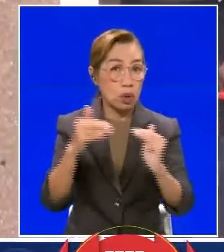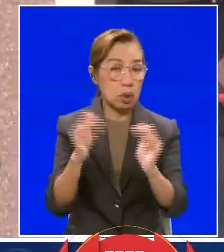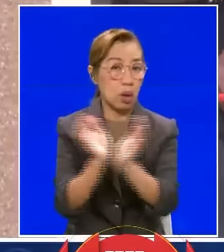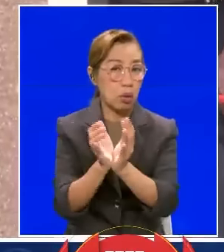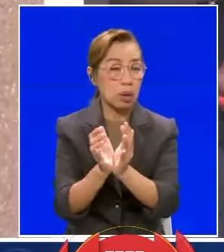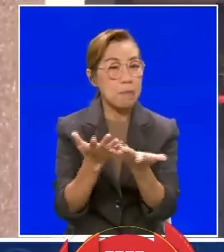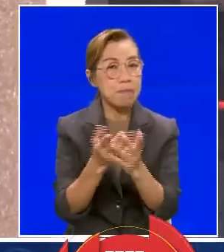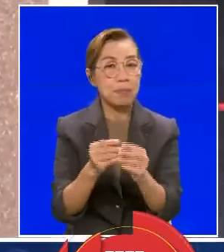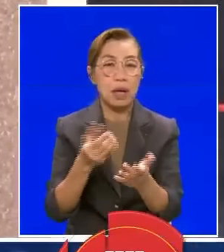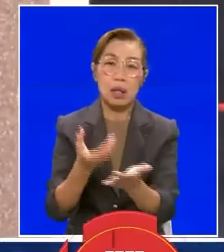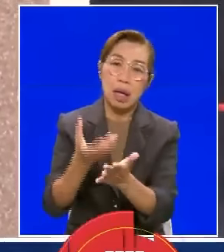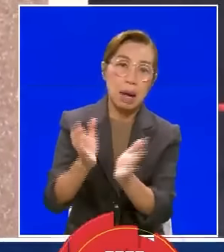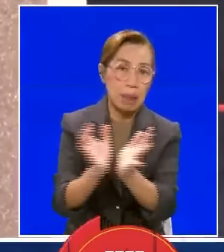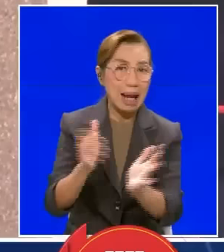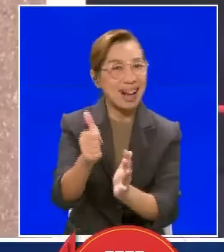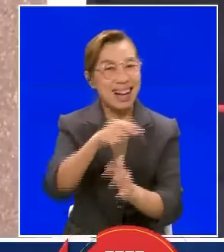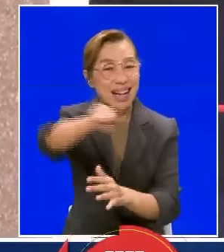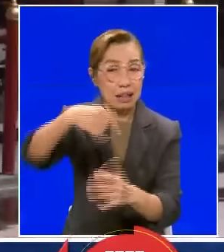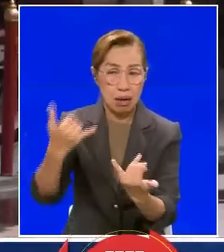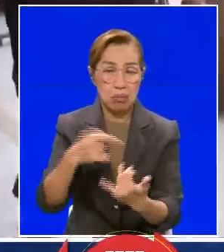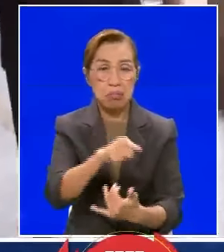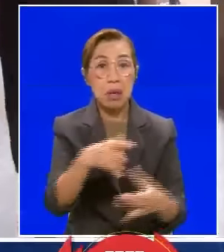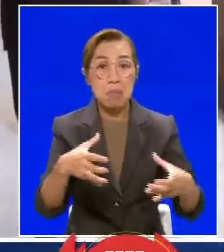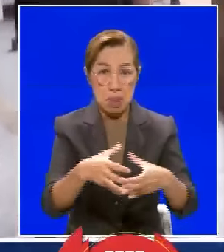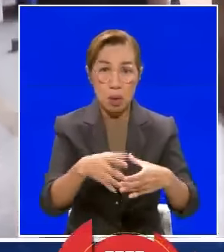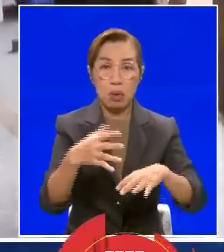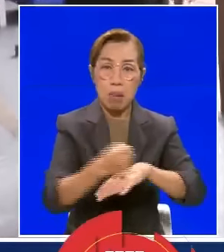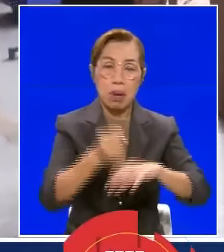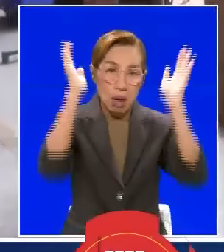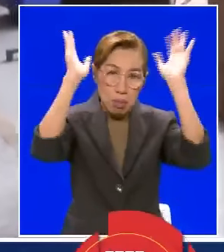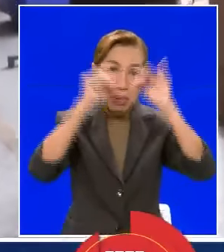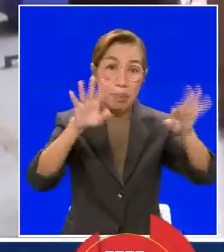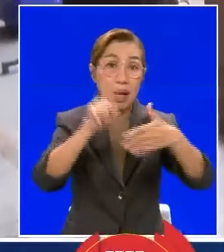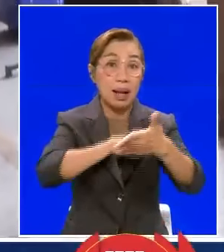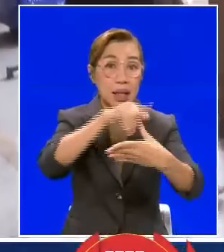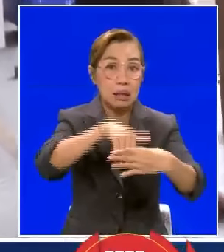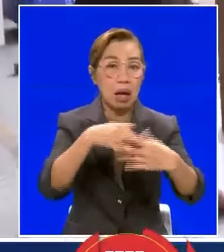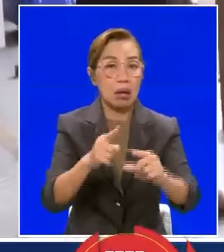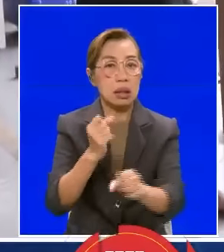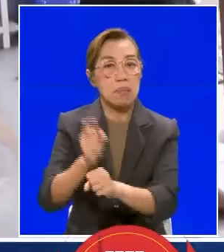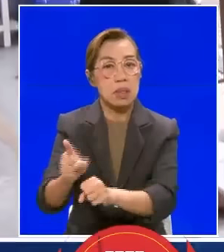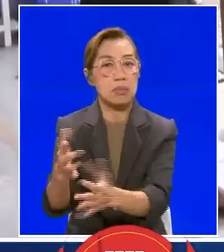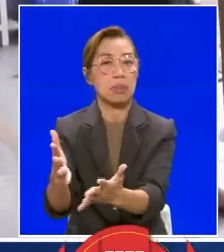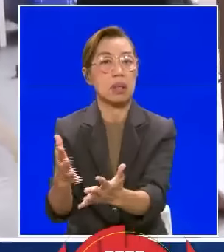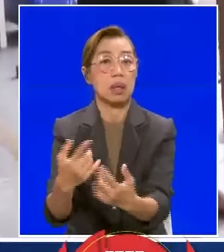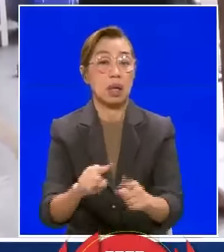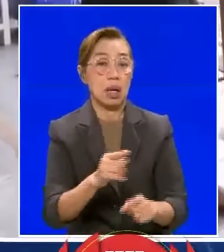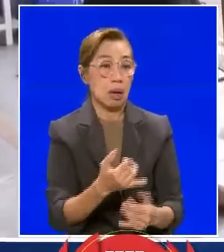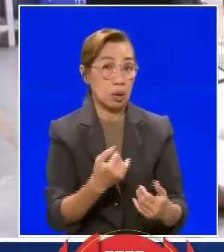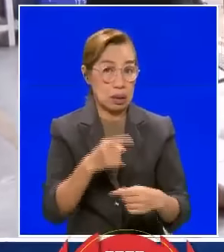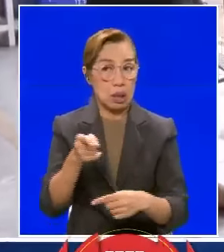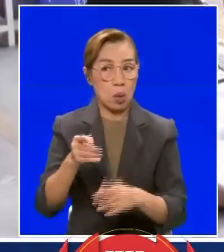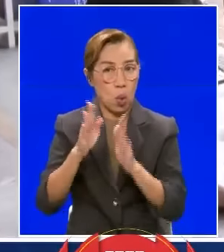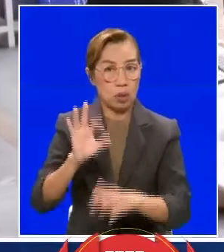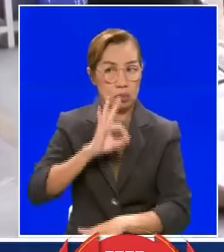ำเนี่ยนะครับแล้วเขาก็มีการประเมินไปอีกถ้าเรื่องนี้มันยังเป็นประเด็นอยู่และก้าวไกลถ้าอยู่ๆถูกยุบซ้ำเข้าไปอีกมัน